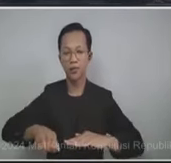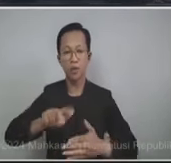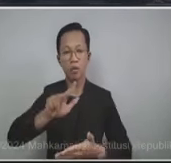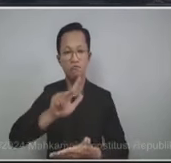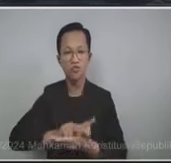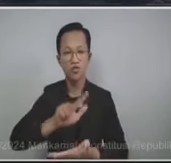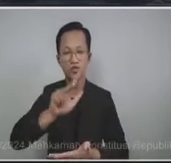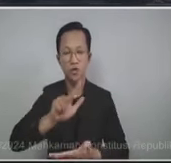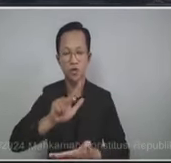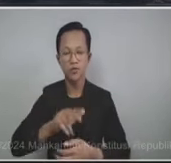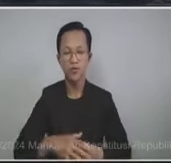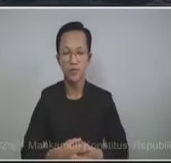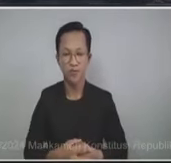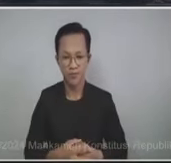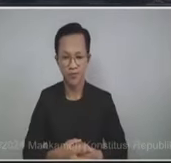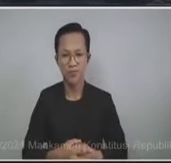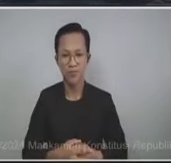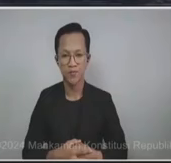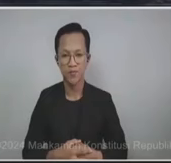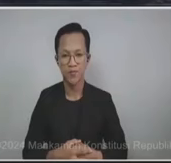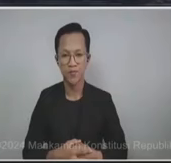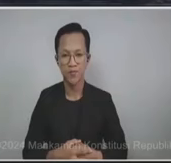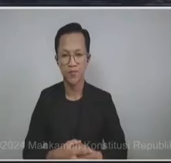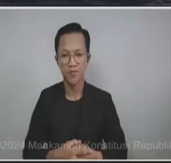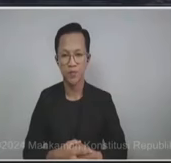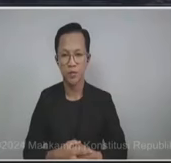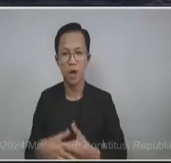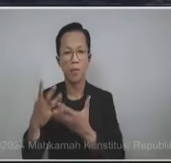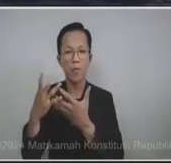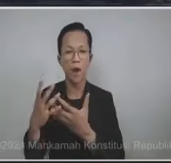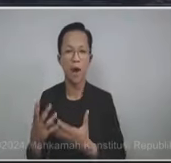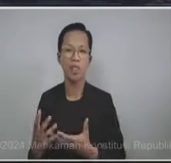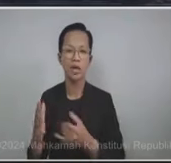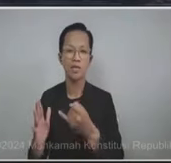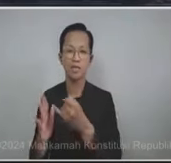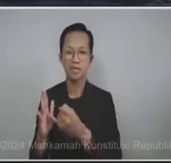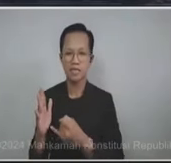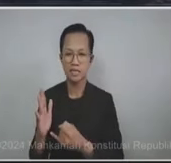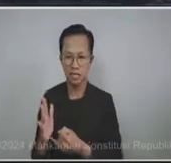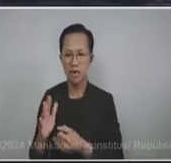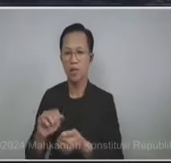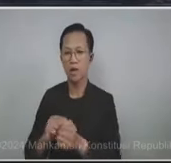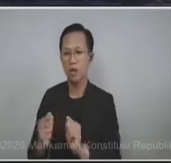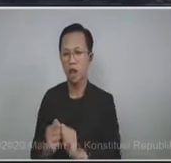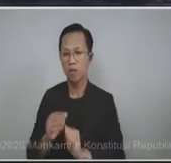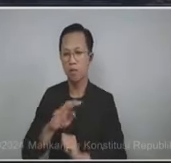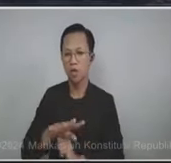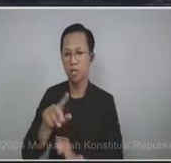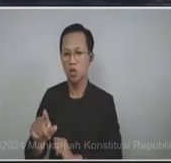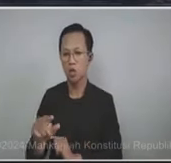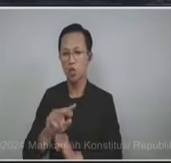mengadili dalam provinsi menolak permohonan provissi untuk perkara nomor 41